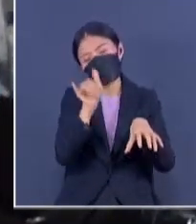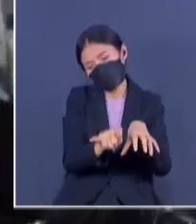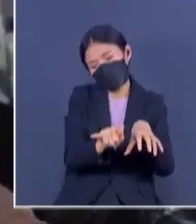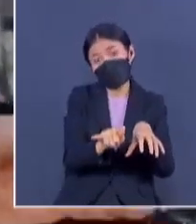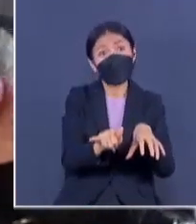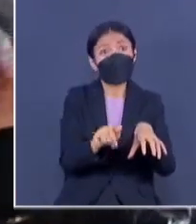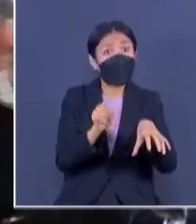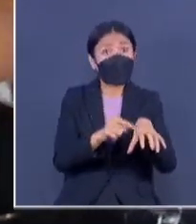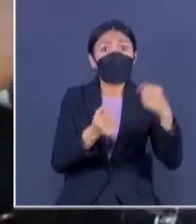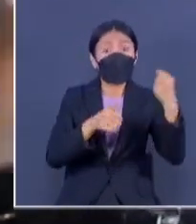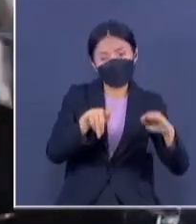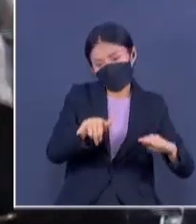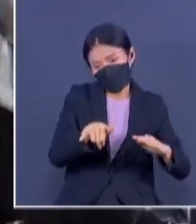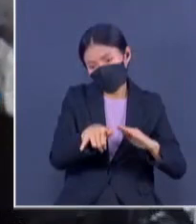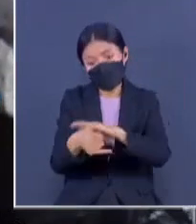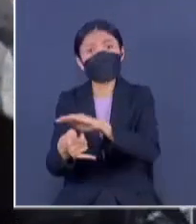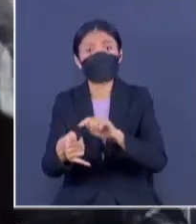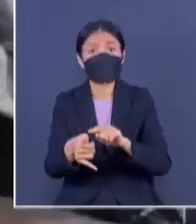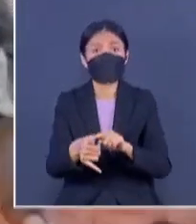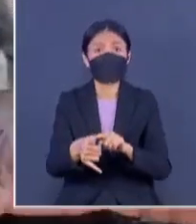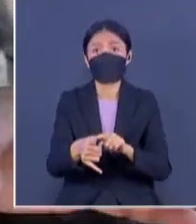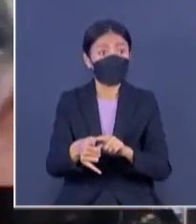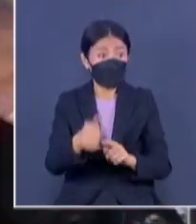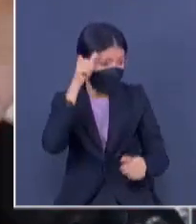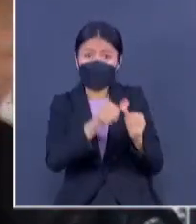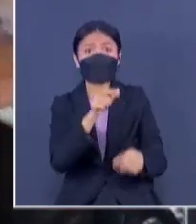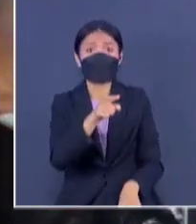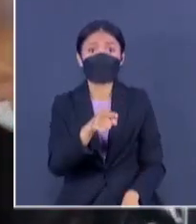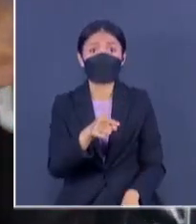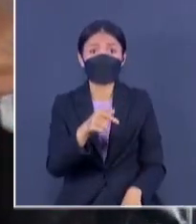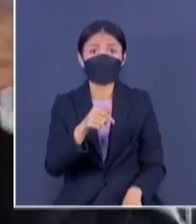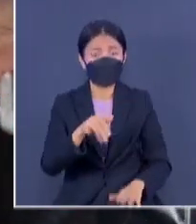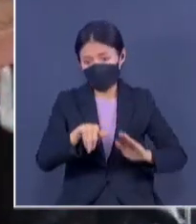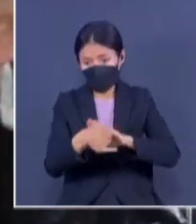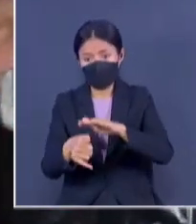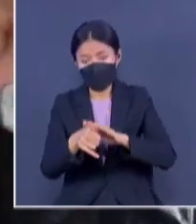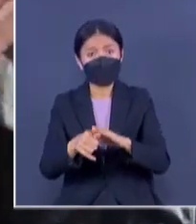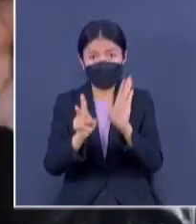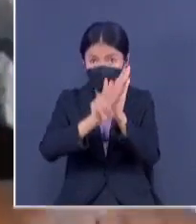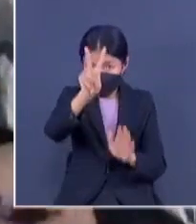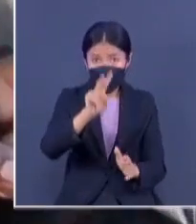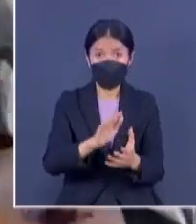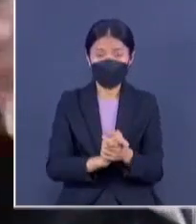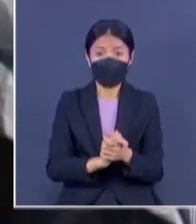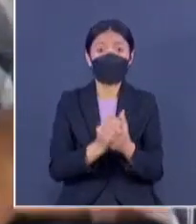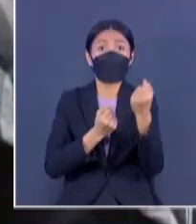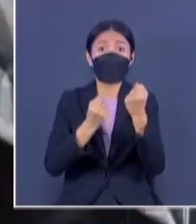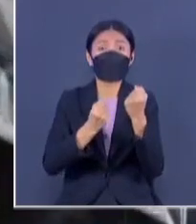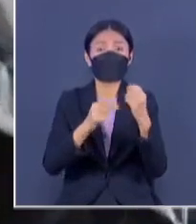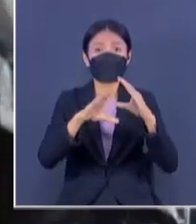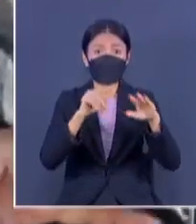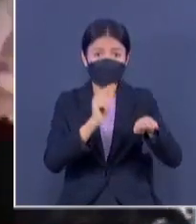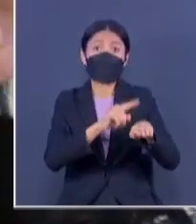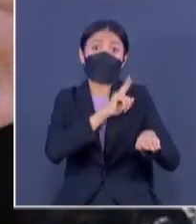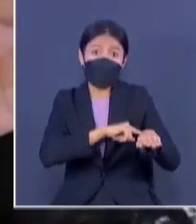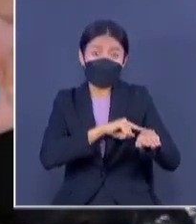ตั้งแต่นั้นมามันก็เลยไปเลยมันเจอรถมันโดนเหยียบ2ครั้งสีขาวคันหนึ่งสีดำคัน